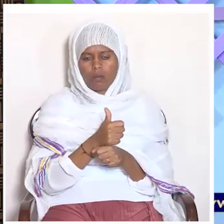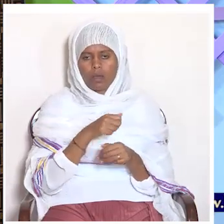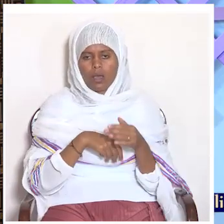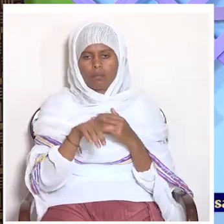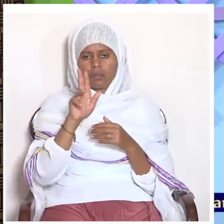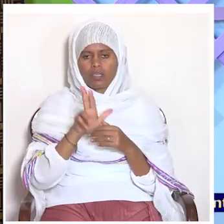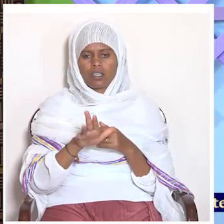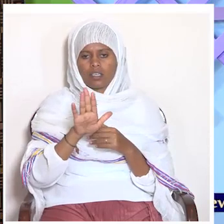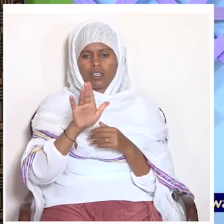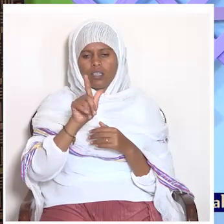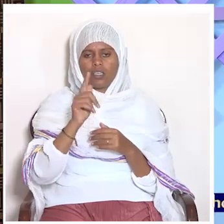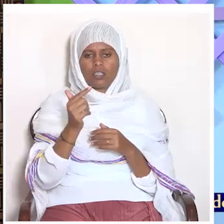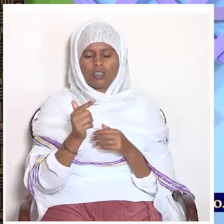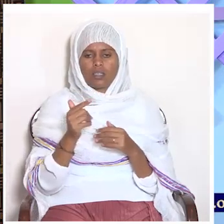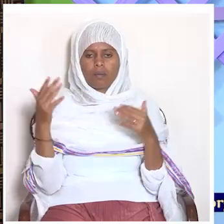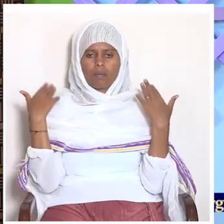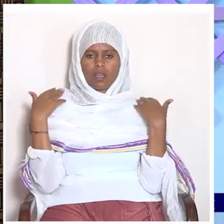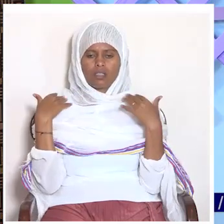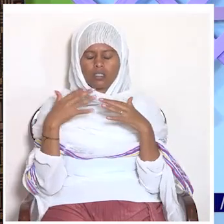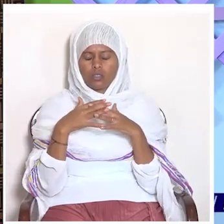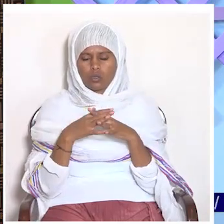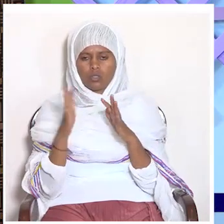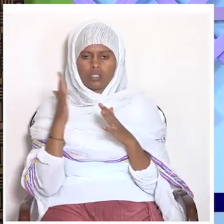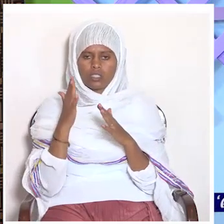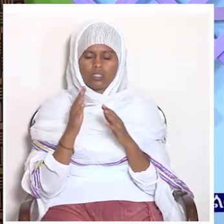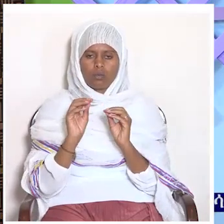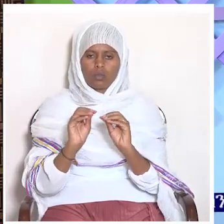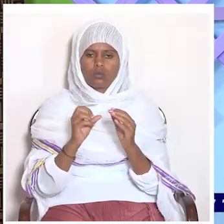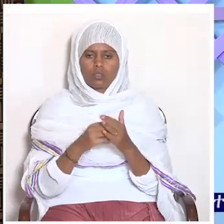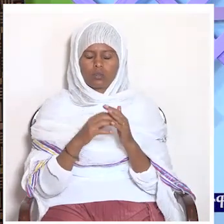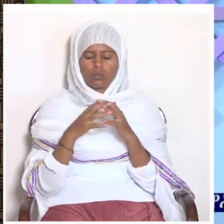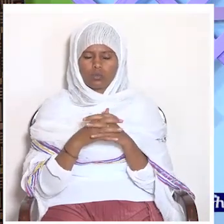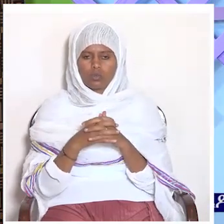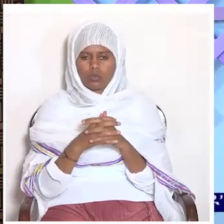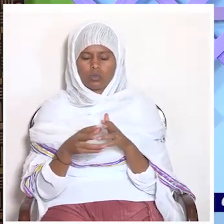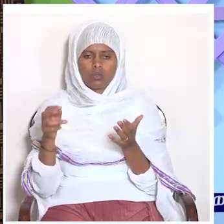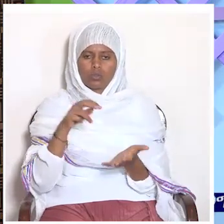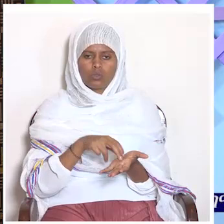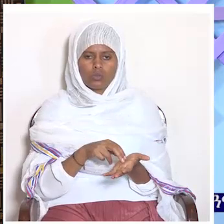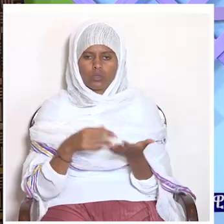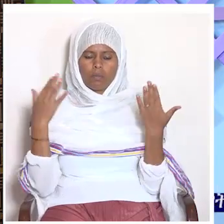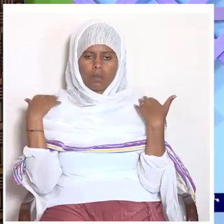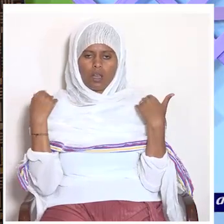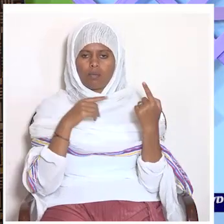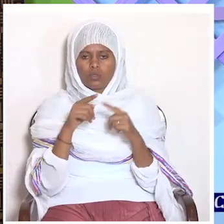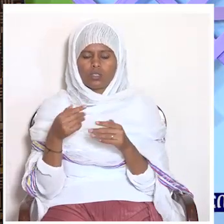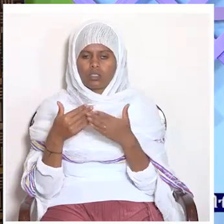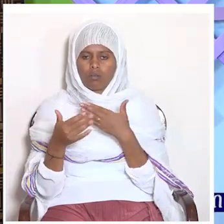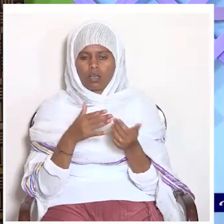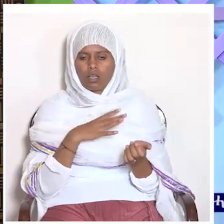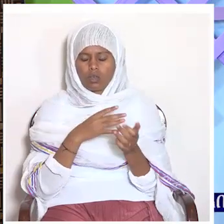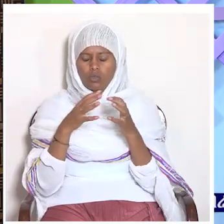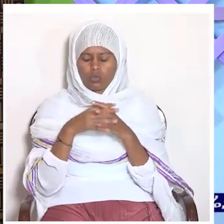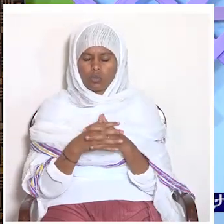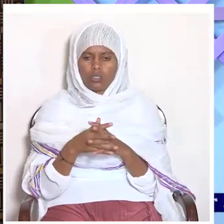ኣቦና ኣዳም ኣብ ገነት ከሎ ቅዱሳን መላእኽቲ ናይ ፀሎት ግዜ ምሂሮሞ ስለ ዝነበሩ ክፅልሉ ተንስአ መልኣኽ መፂኡ እንታይ